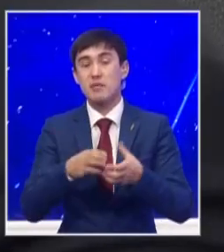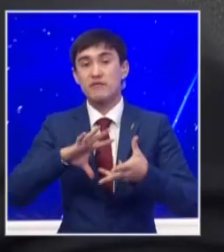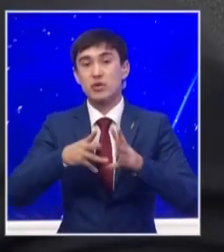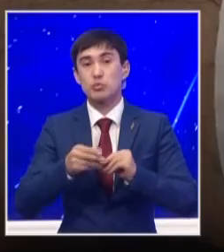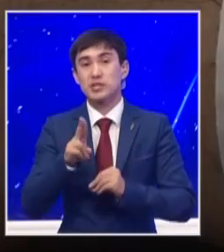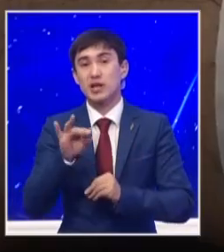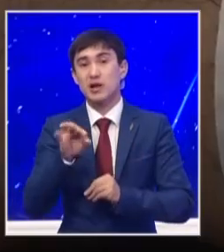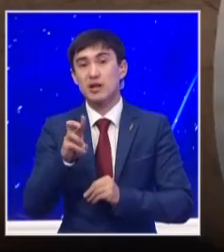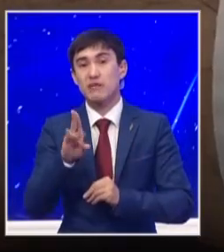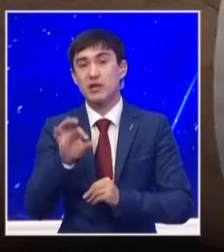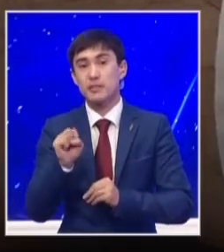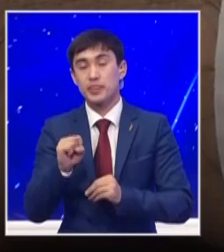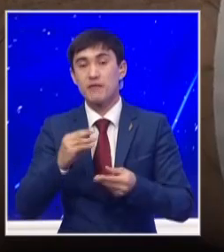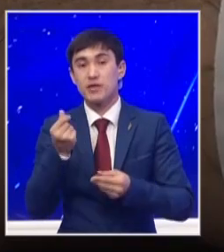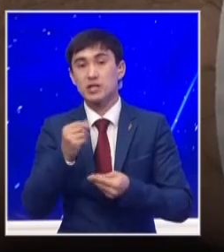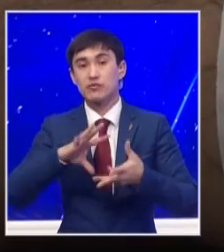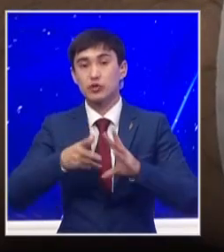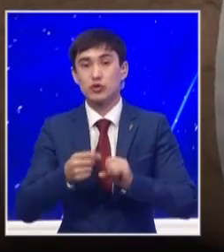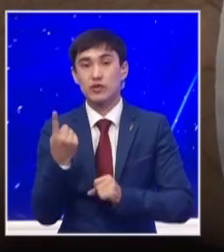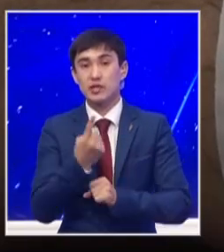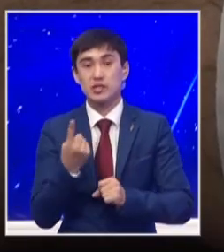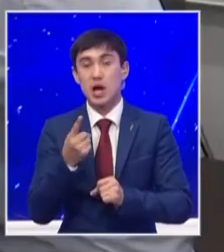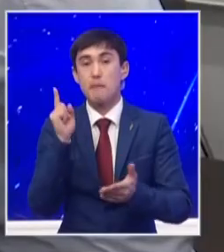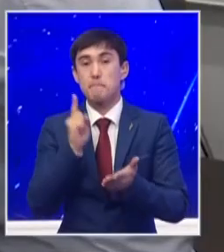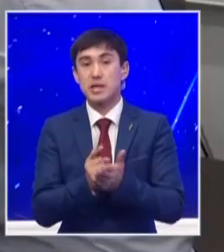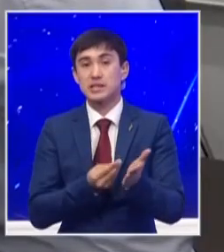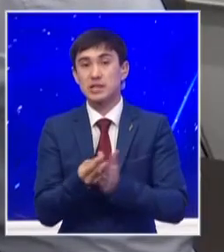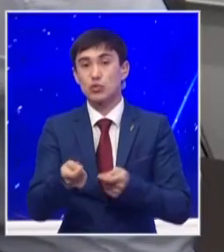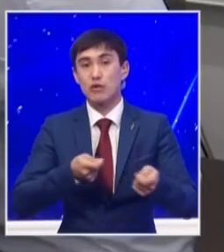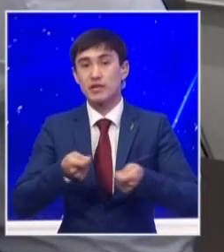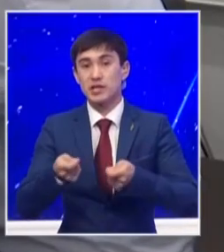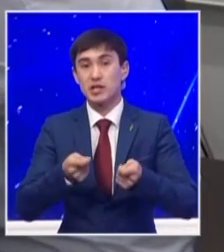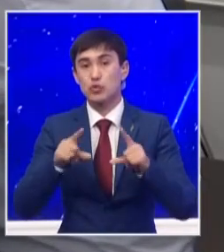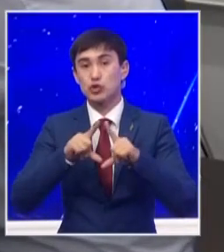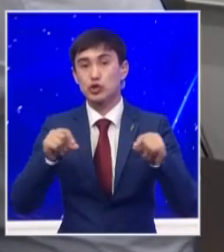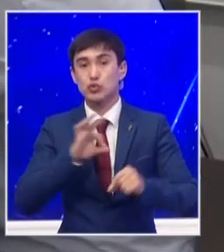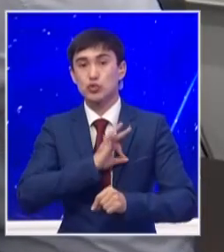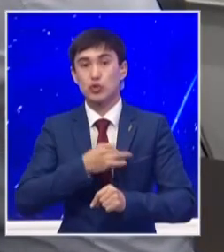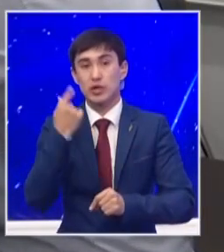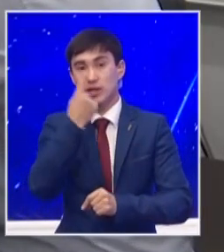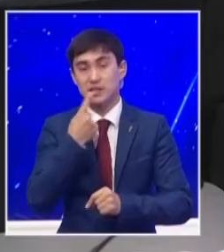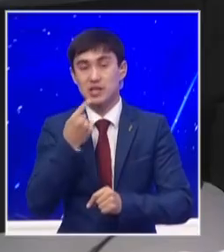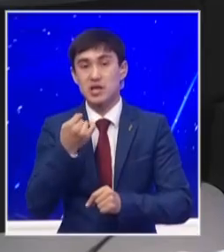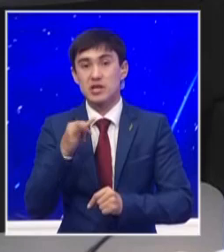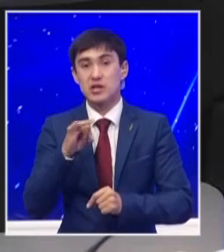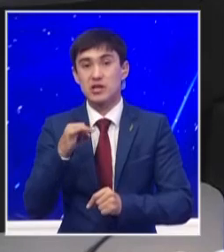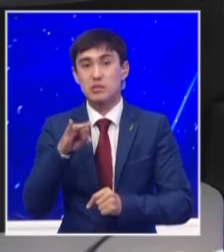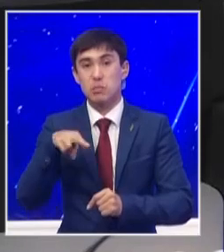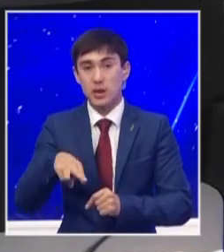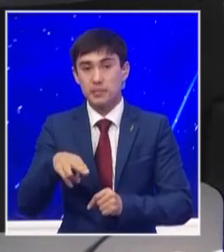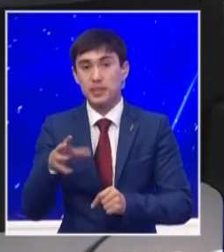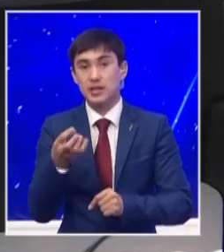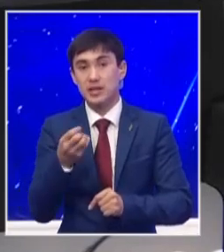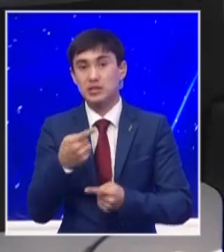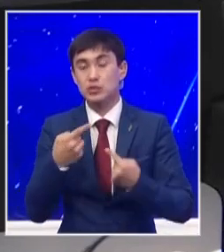всеобщего декларирования финансовую отчётность в этот раз обязаны сдать руководители и учредители юридических лиц Индивидуальные